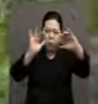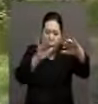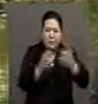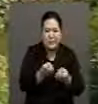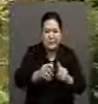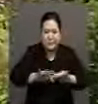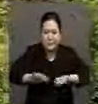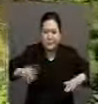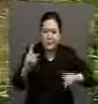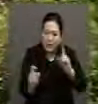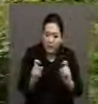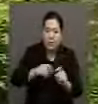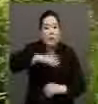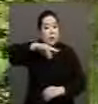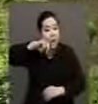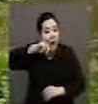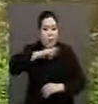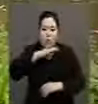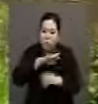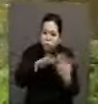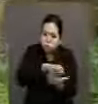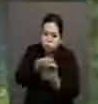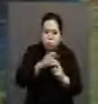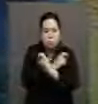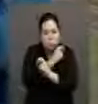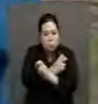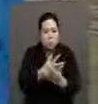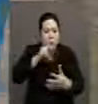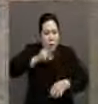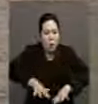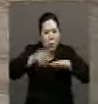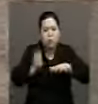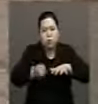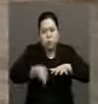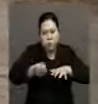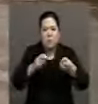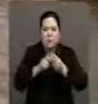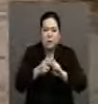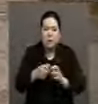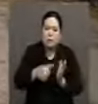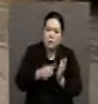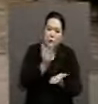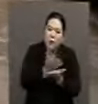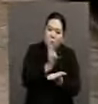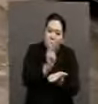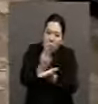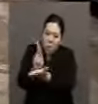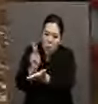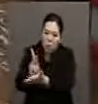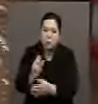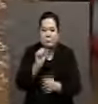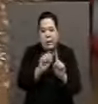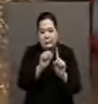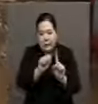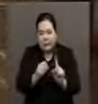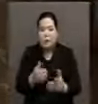อมแหล่งน้ำปนเปื้อนสารตกค้างพื้นที่น้ำท่วมซ้ำซากแม้กระทั่งรวมทั้งหนี้สินที่เพิ่มขึ้นนับแสนบาทต่อครัวเรือน